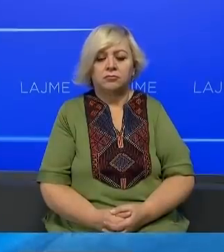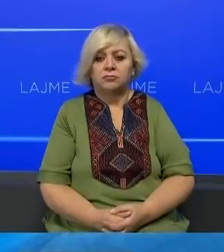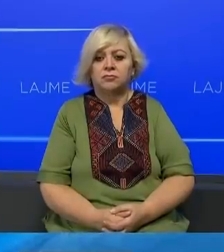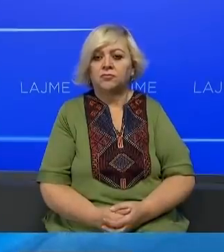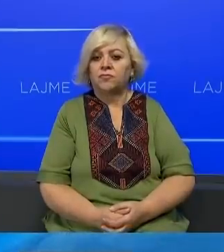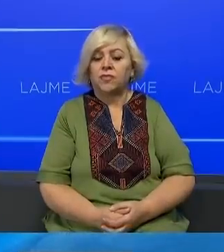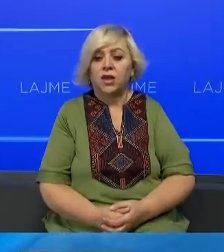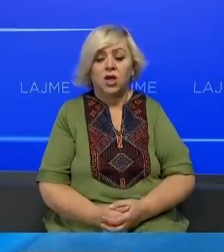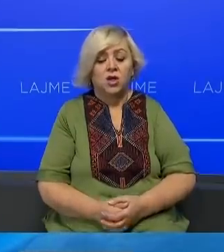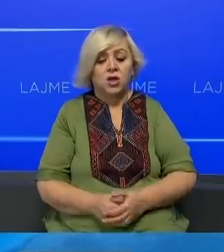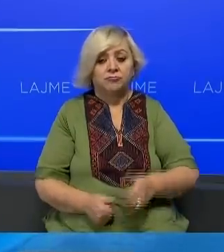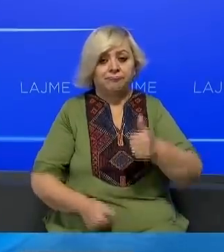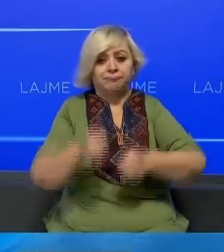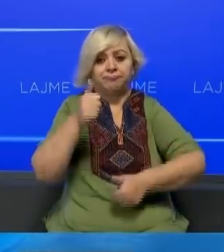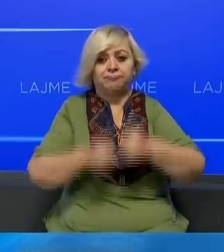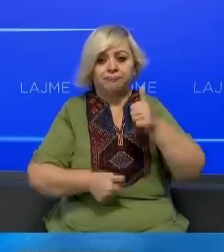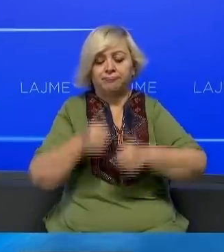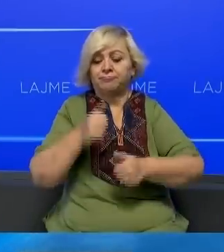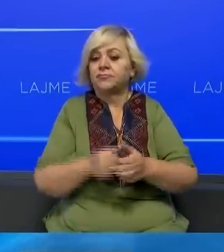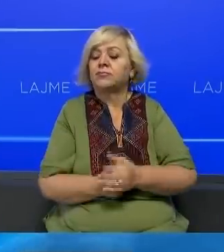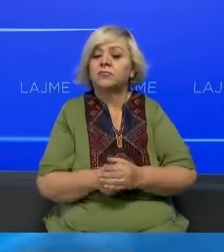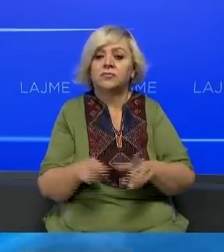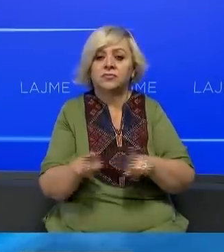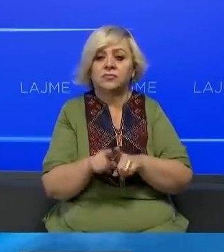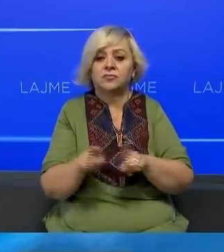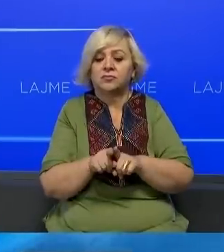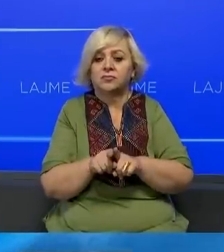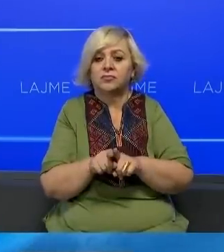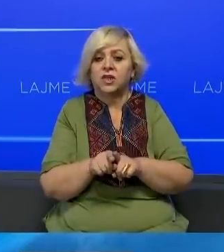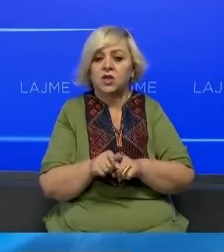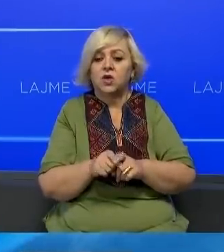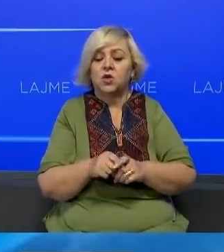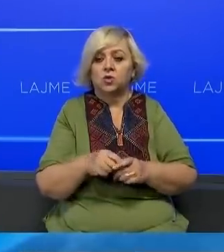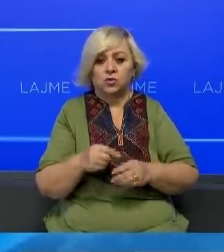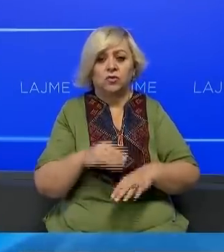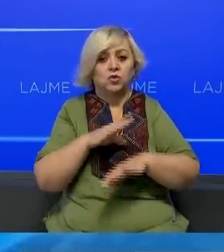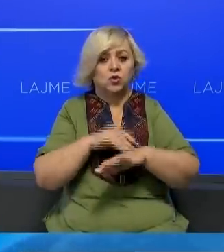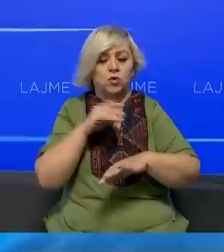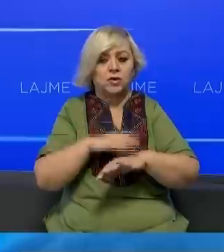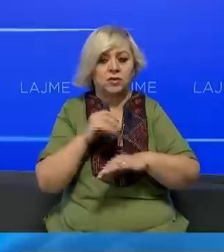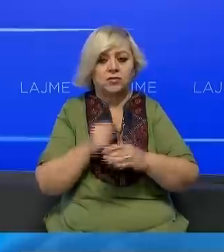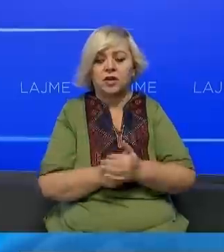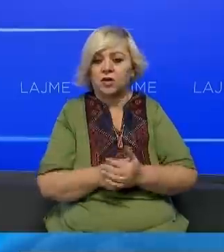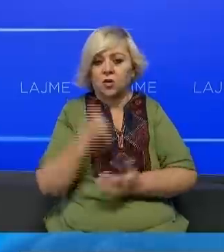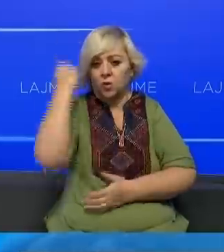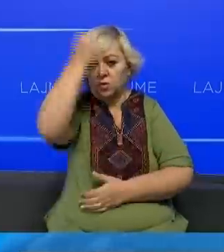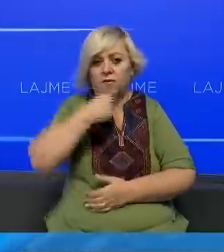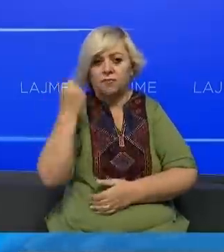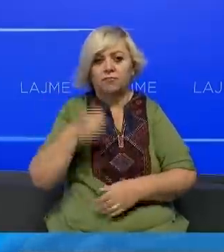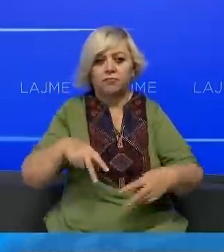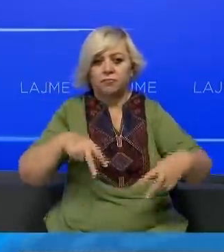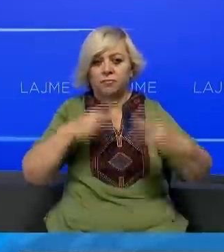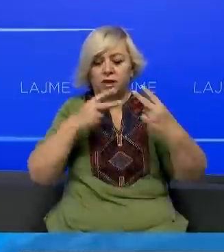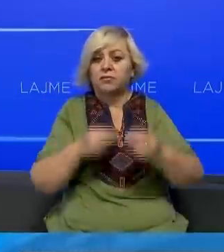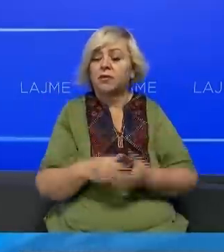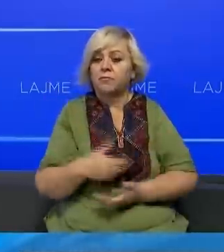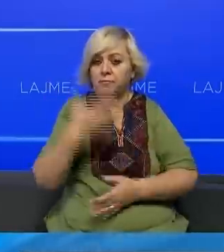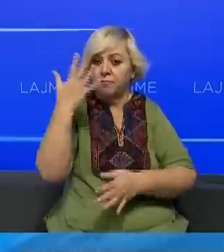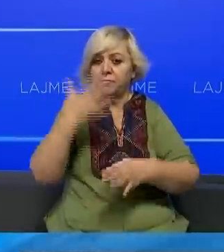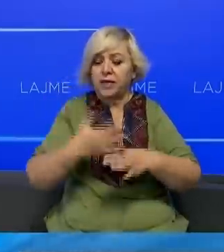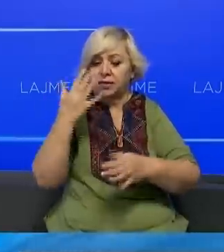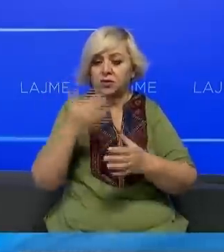Kombëtarja e Kosovës sonte do të zhvillojë ndeshje si mysafire kundër kombëtarës së Suedis në stadiumin Friends Arena. Kjo përballje do të jetë ndeshja e 5 për